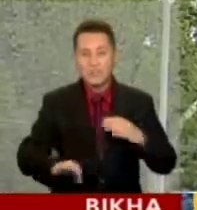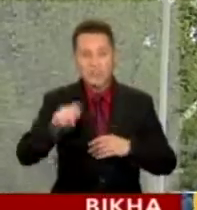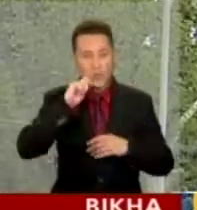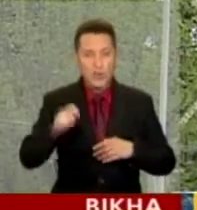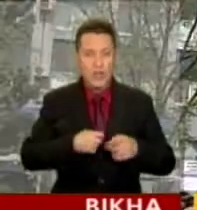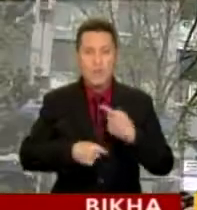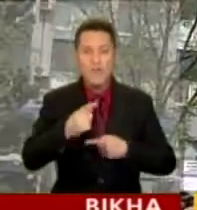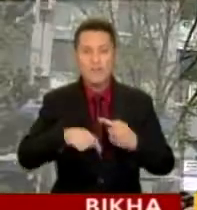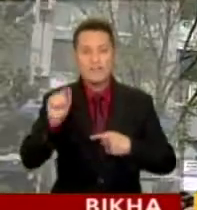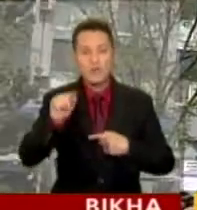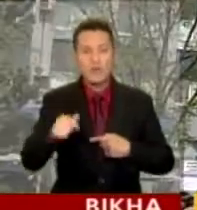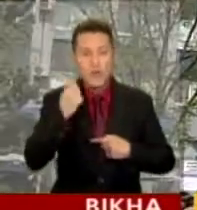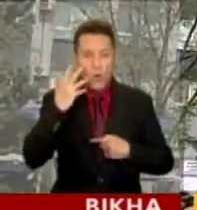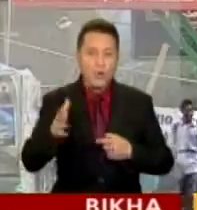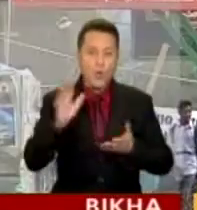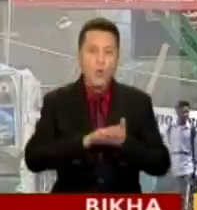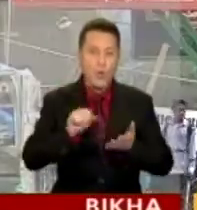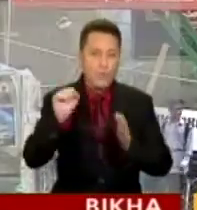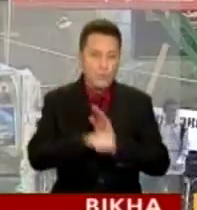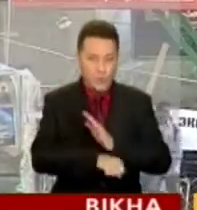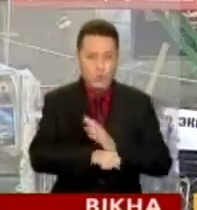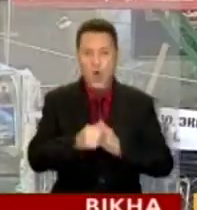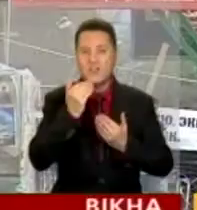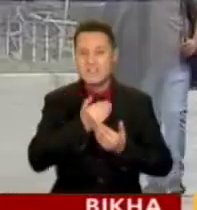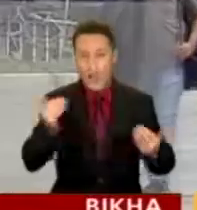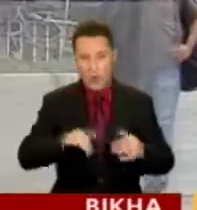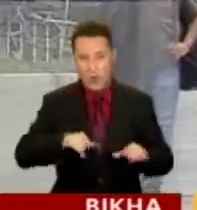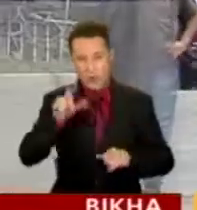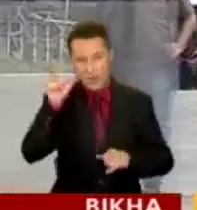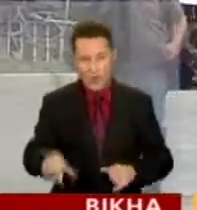українське військо знищить там останнього терориста. Оксана Височанська, Роман Мишковець, програма «Вікна СТ».